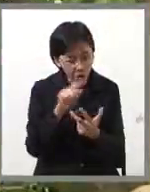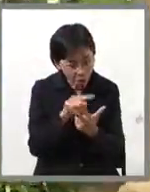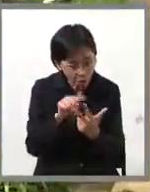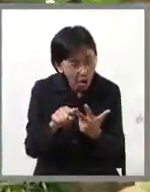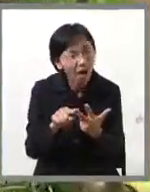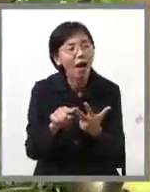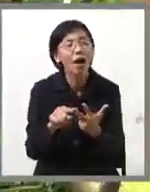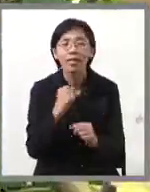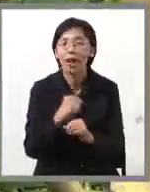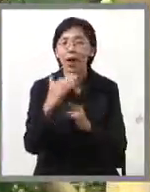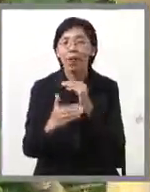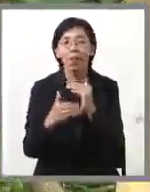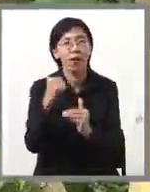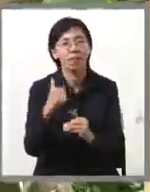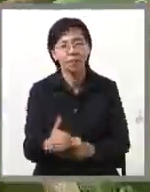จ